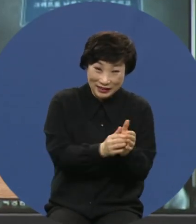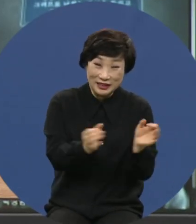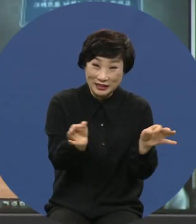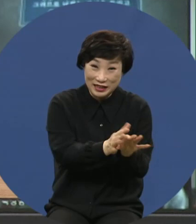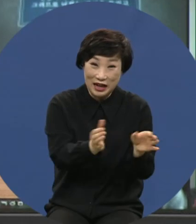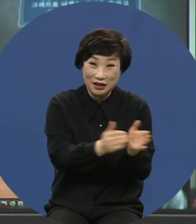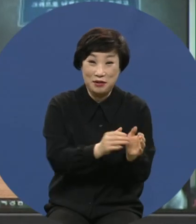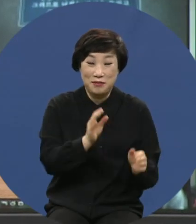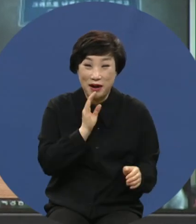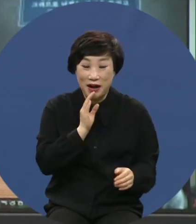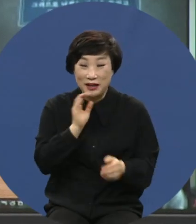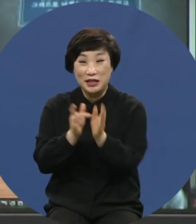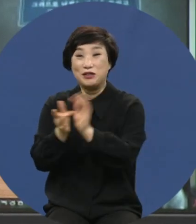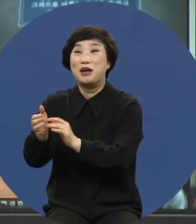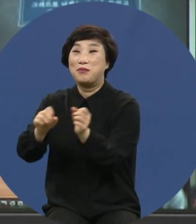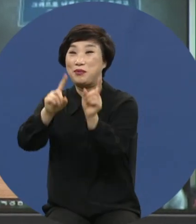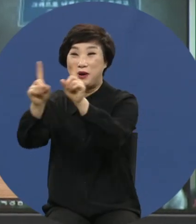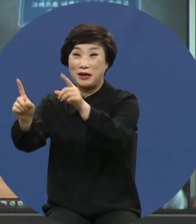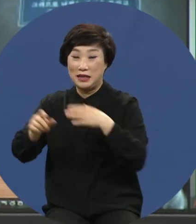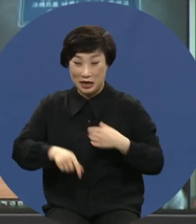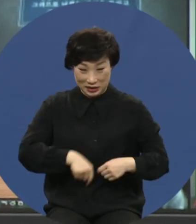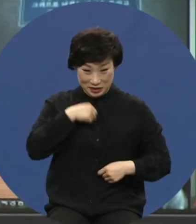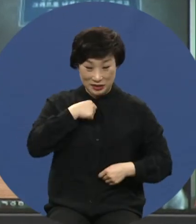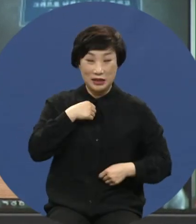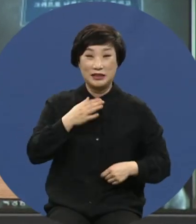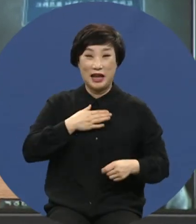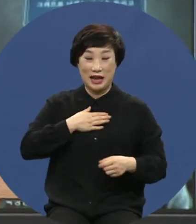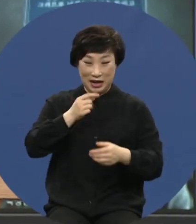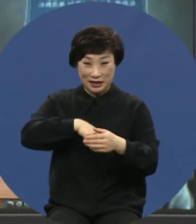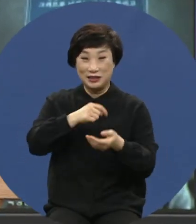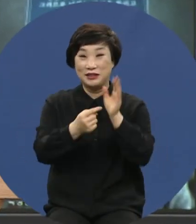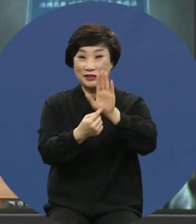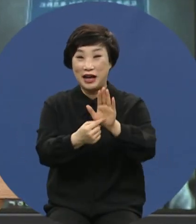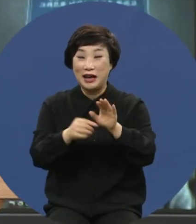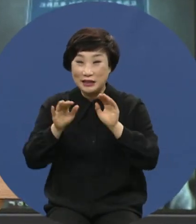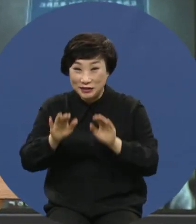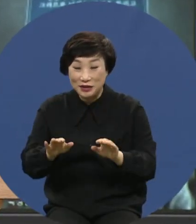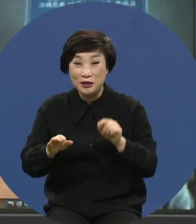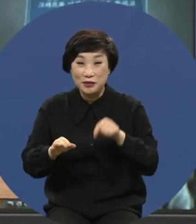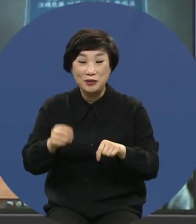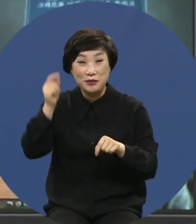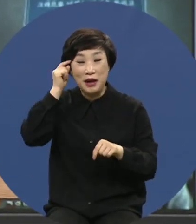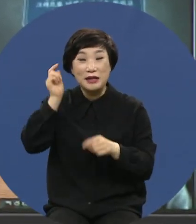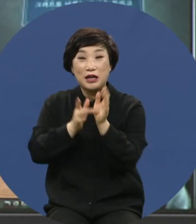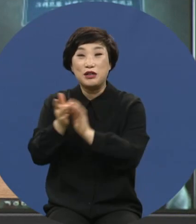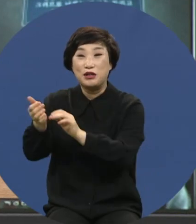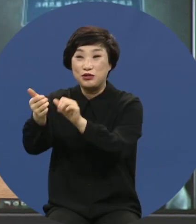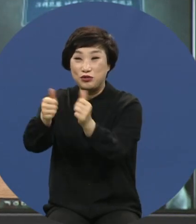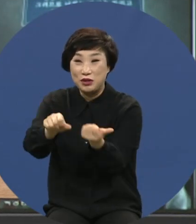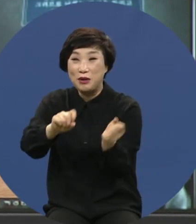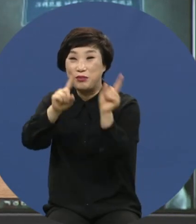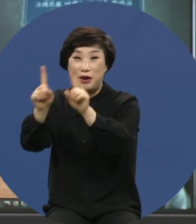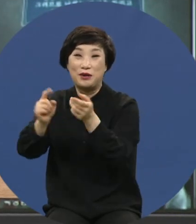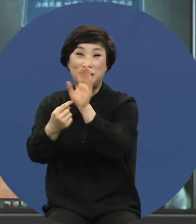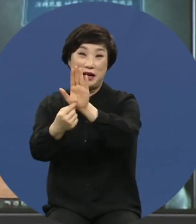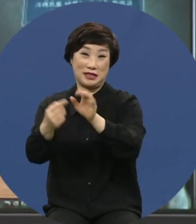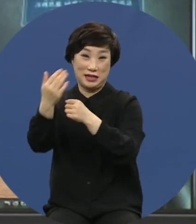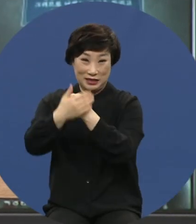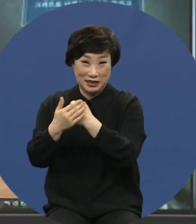그의 부활로 내 의는 내게서 나타났으니 이것은 예수의 죽음과 부활로 나타난